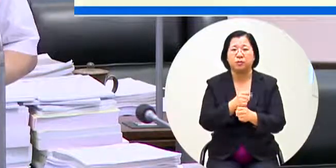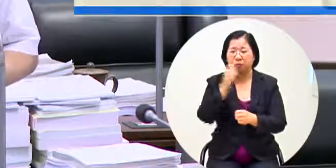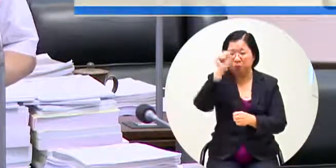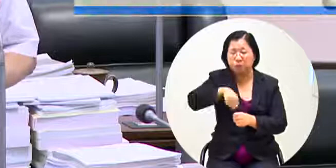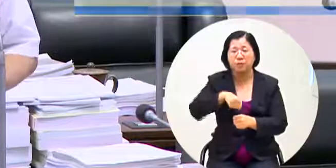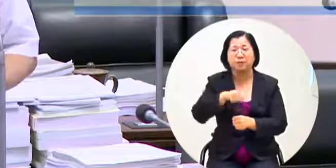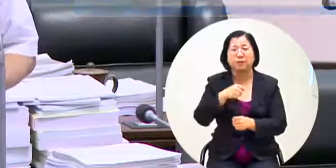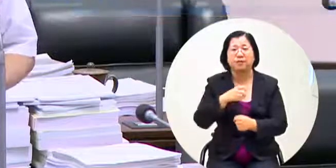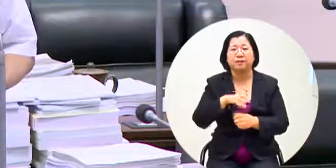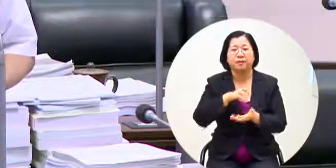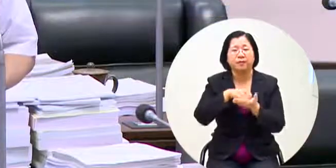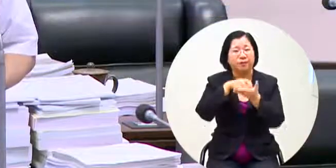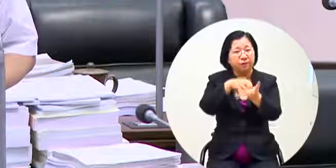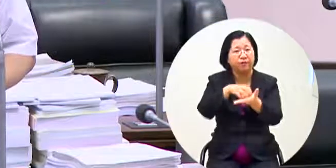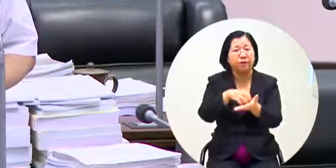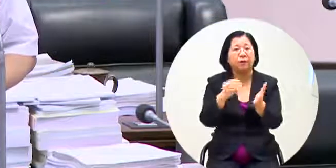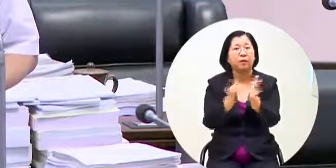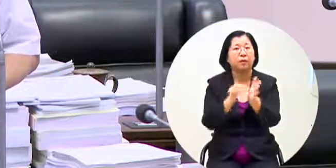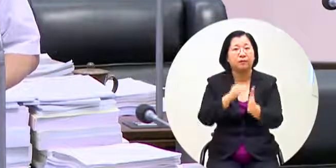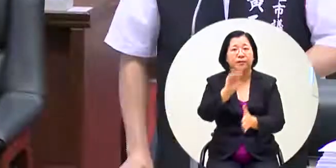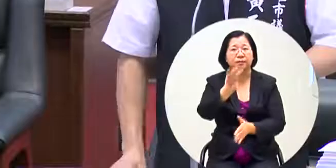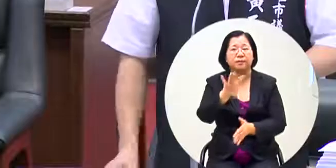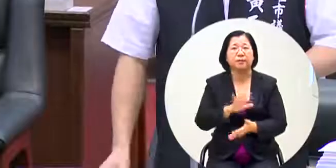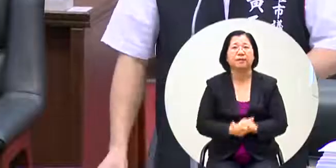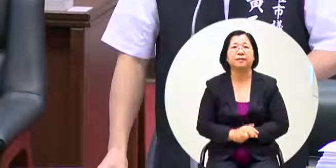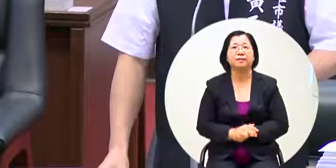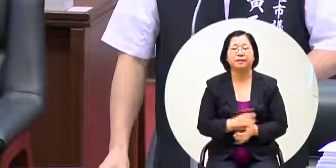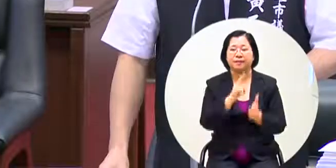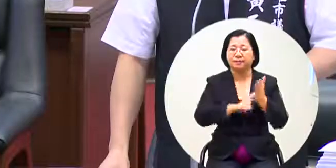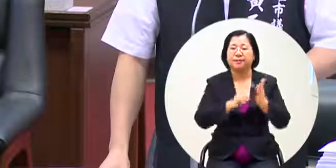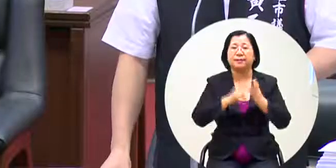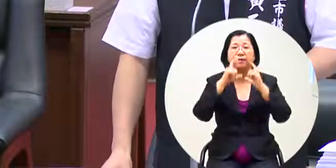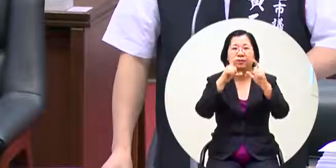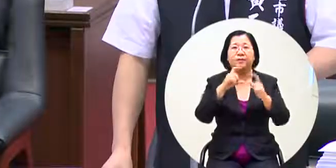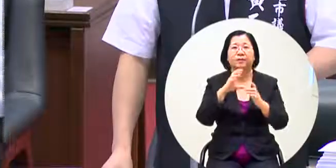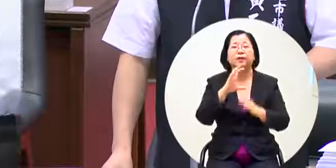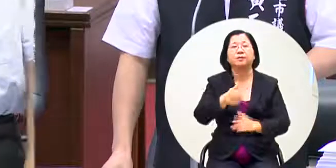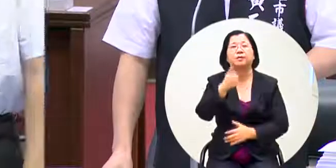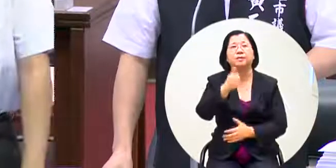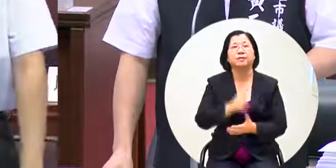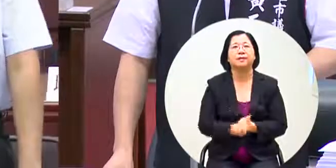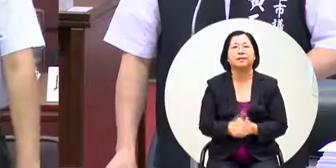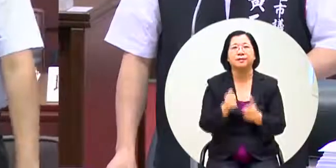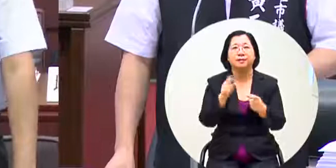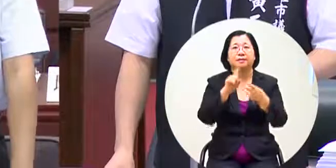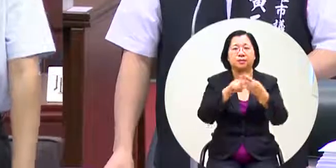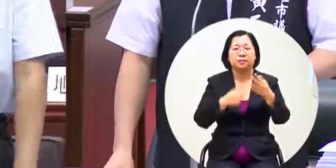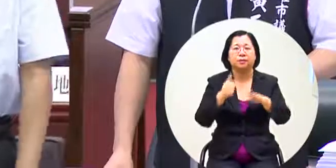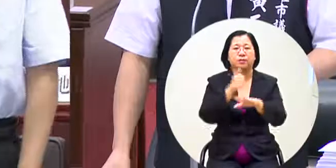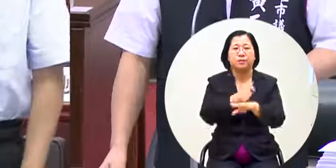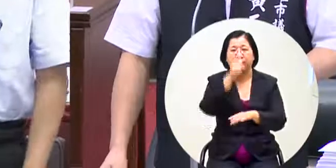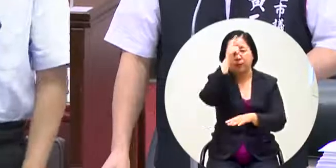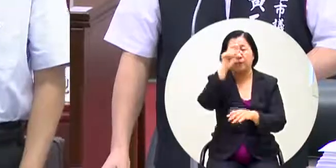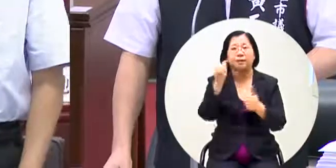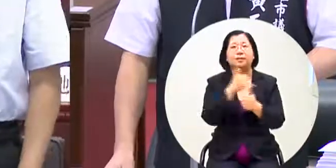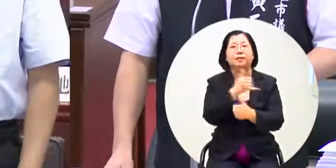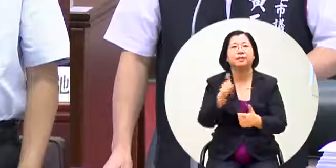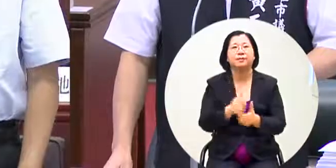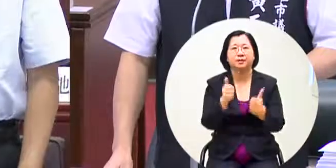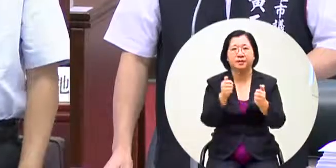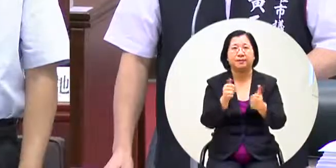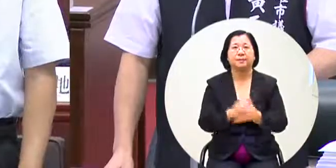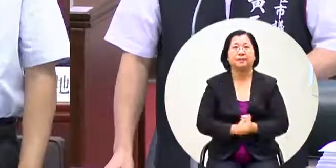复者。 来，请局长。 好，谢谢主席哈，谢谢黄议员。新三轻的部分